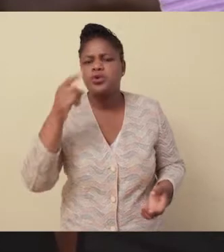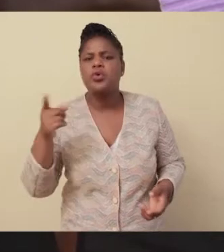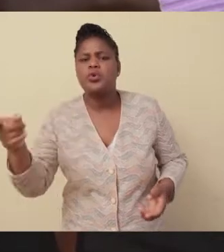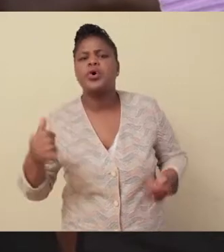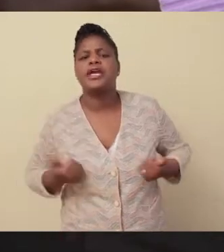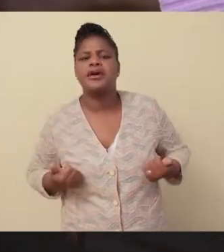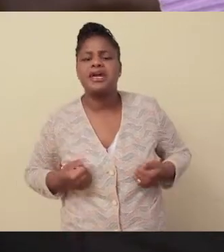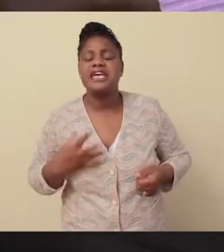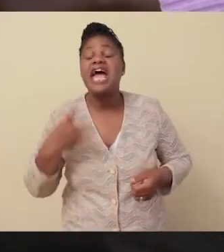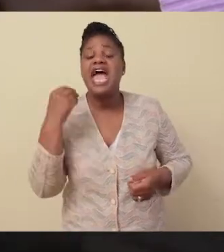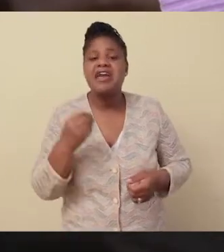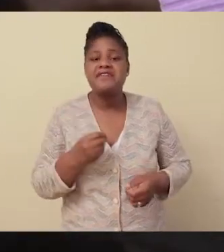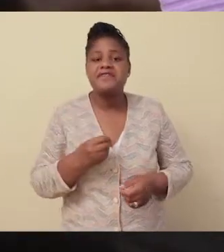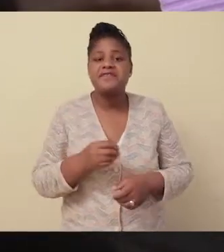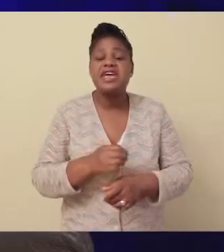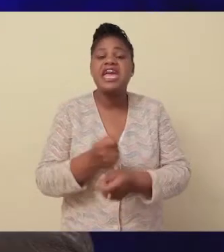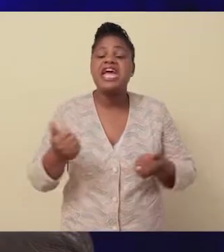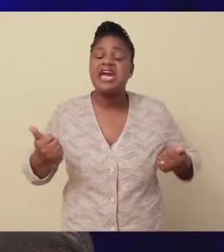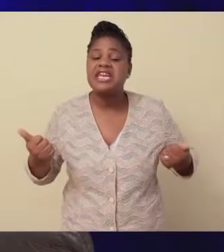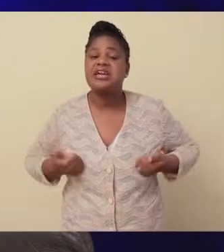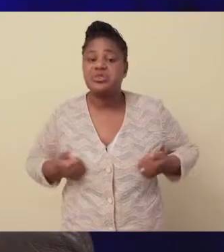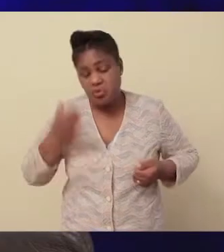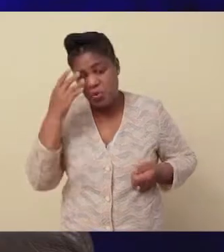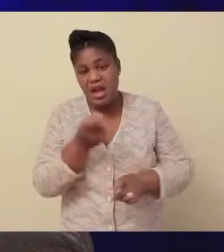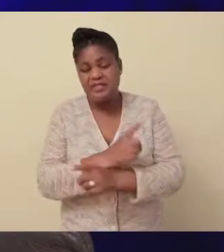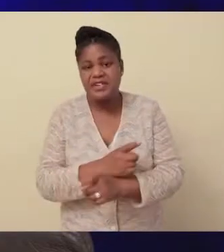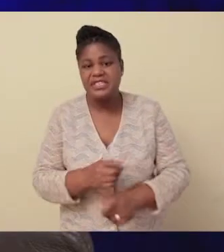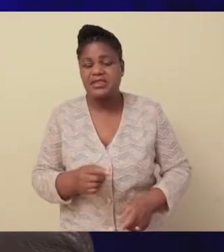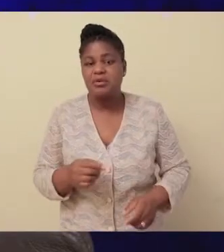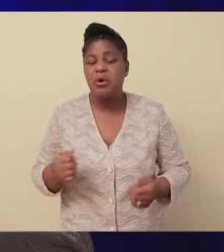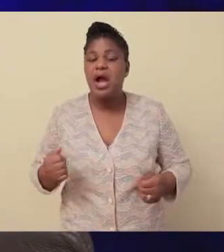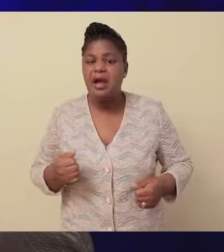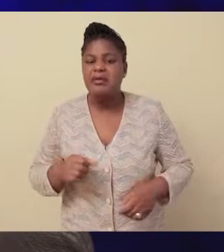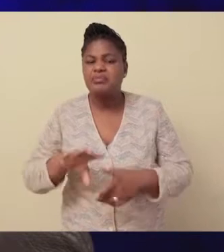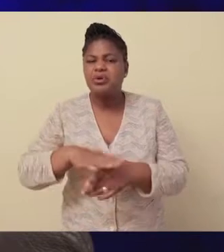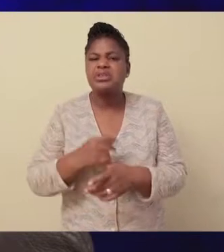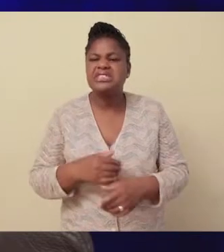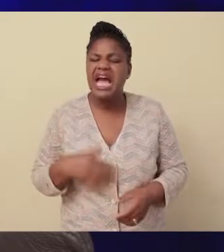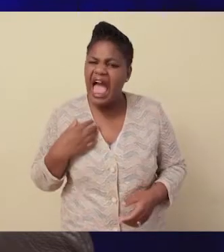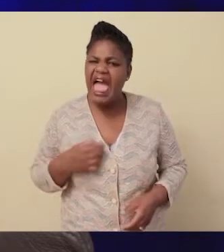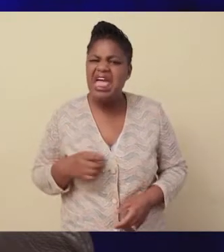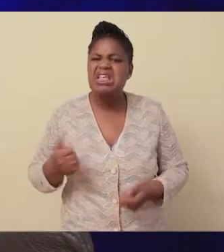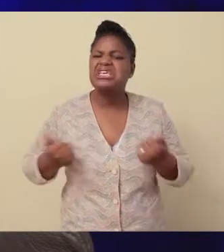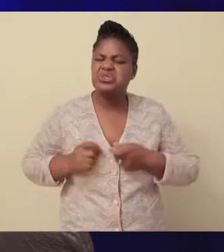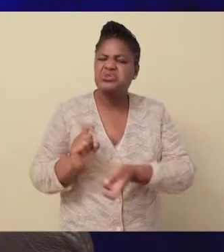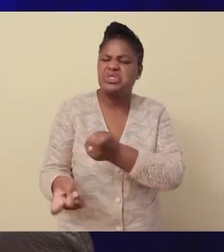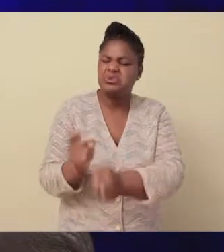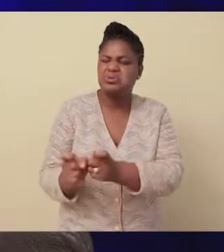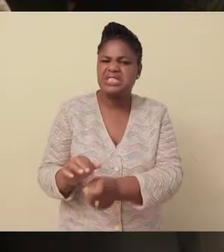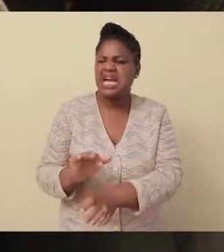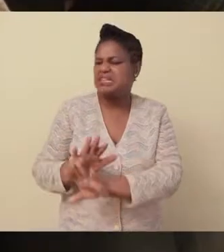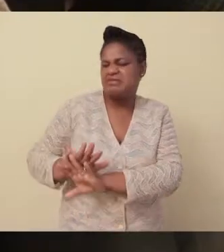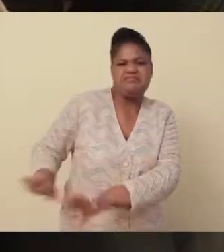shamwari dzechikomana nekuda kuti vasikana ane makuhwa. Ndozvaanokupindura achiita. Saka ipapo manje ndopazvinovhira